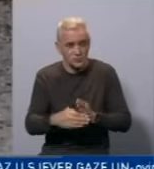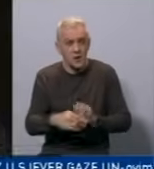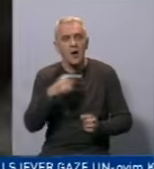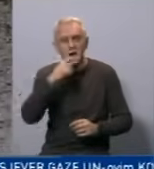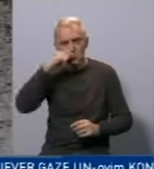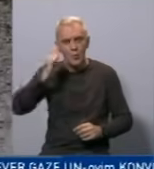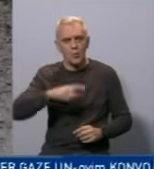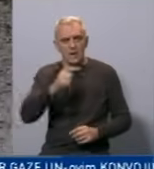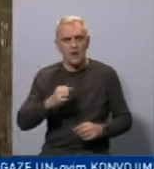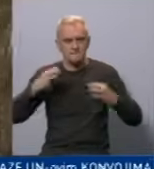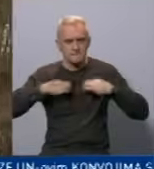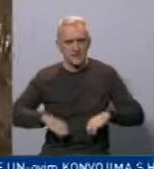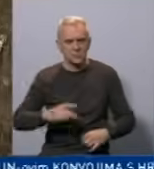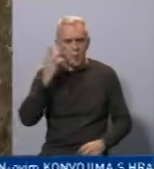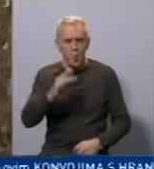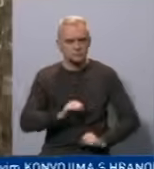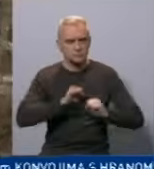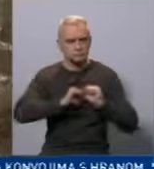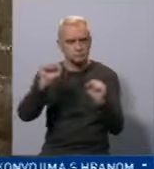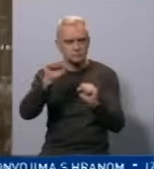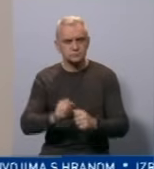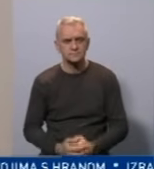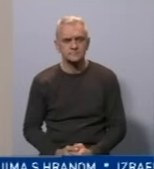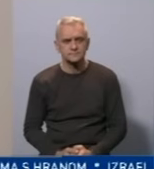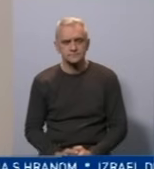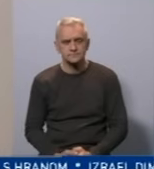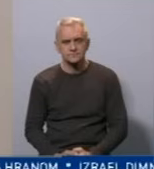se i ukrajinski predsjednik, oštro odbacujući optužbe.